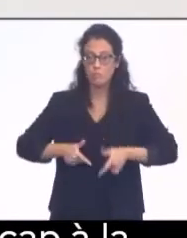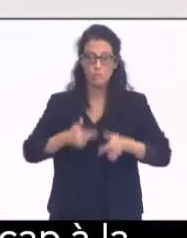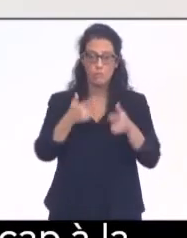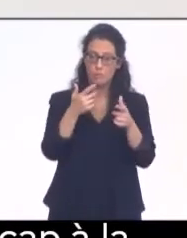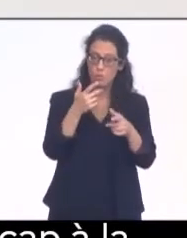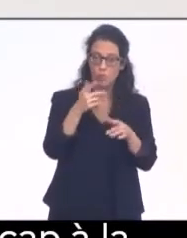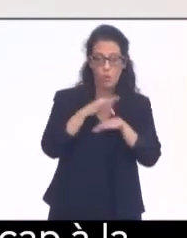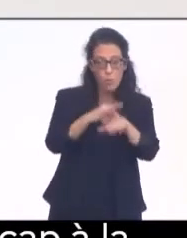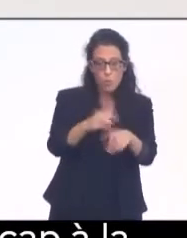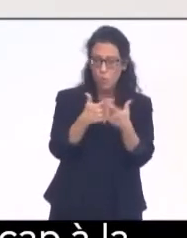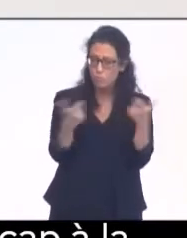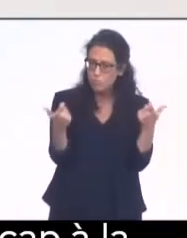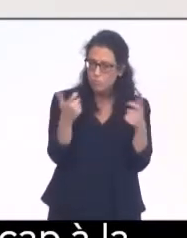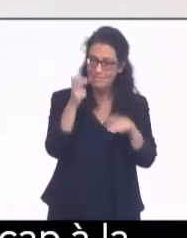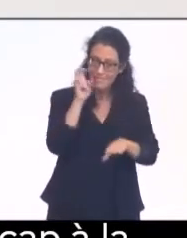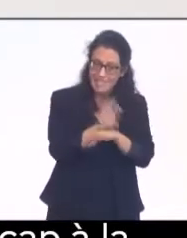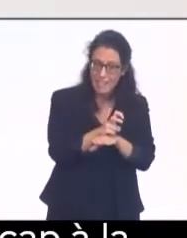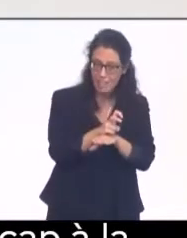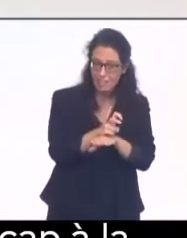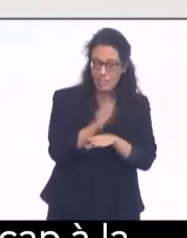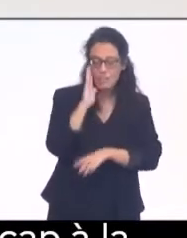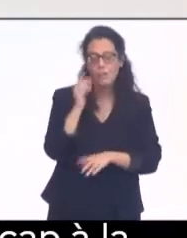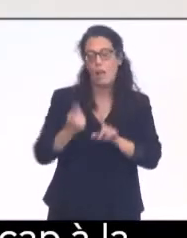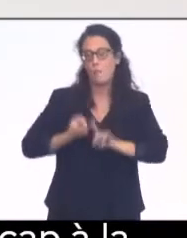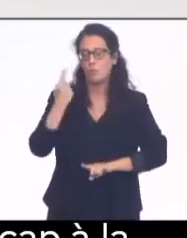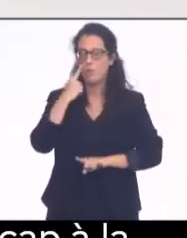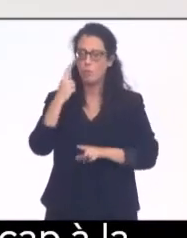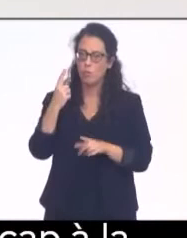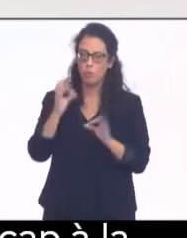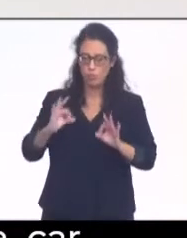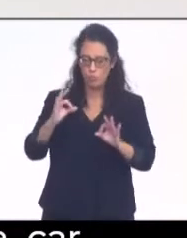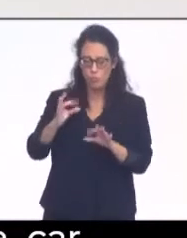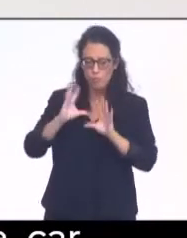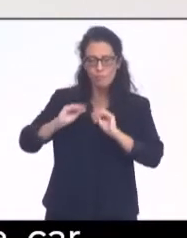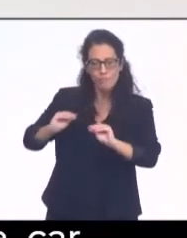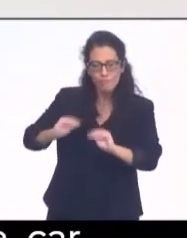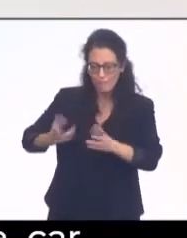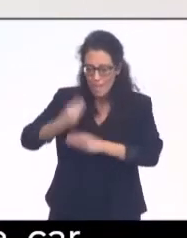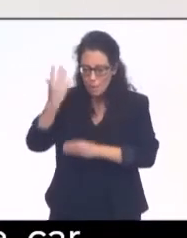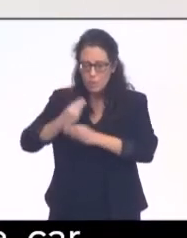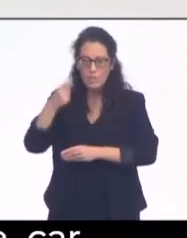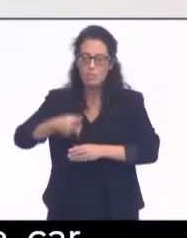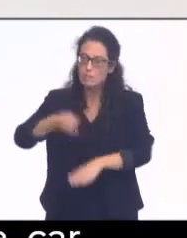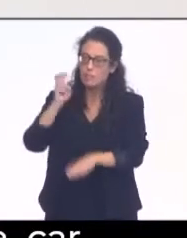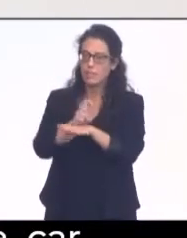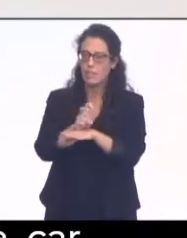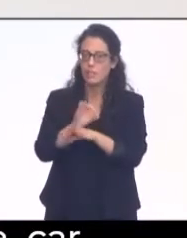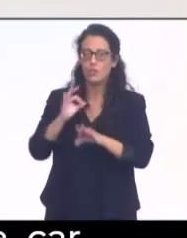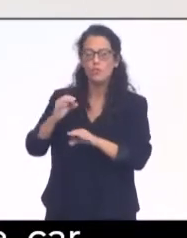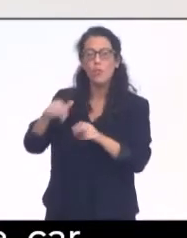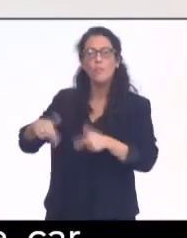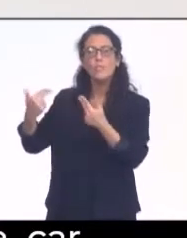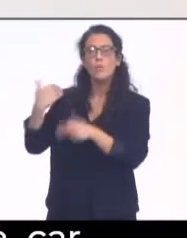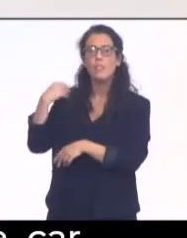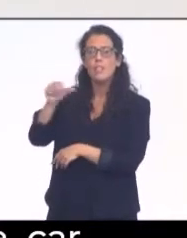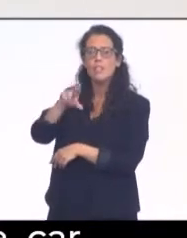c'est très important pour pas qu'il y ait des pertes d'acquis, justement, de toute cette prise en charge indispensable. J'étais encore en visio avec les ARS et